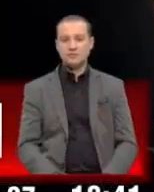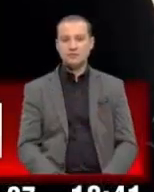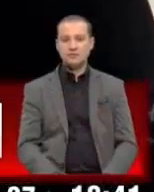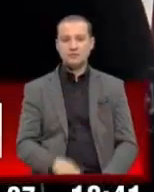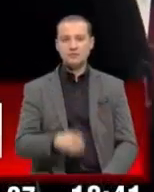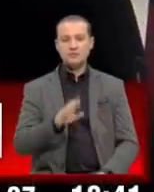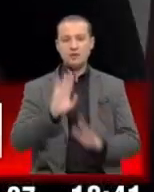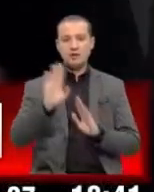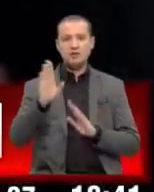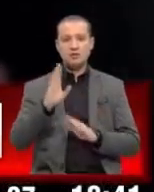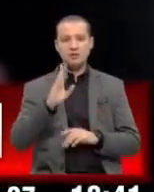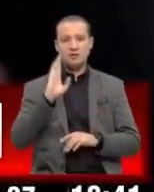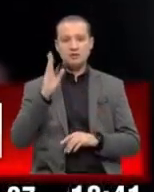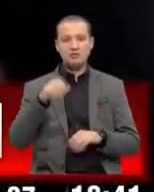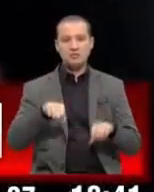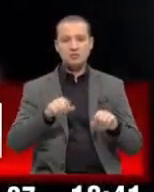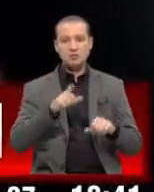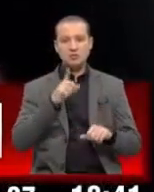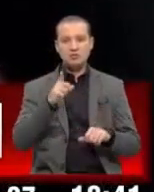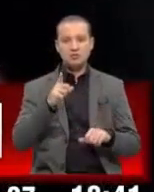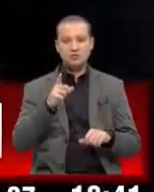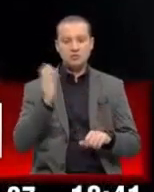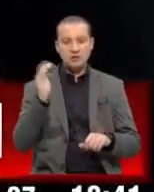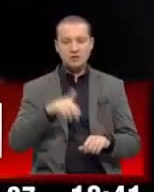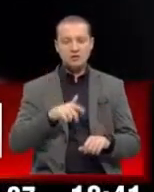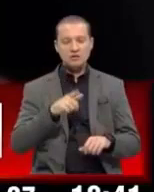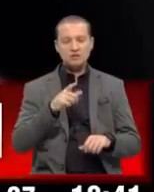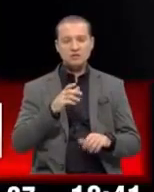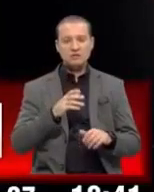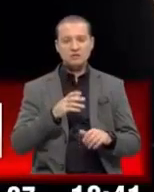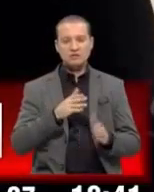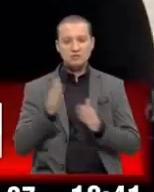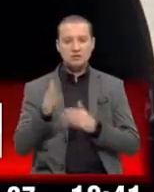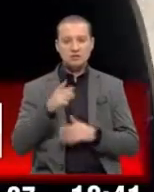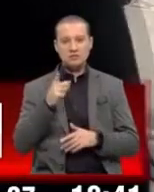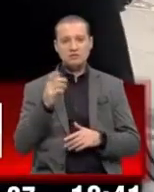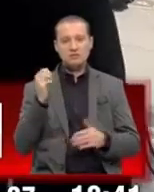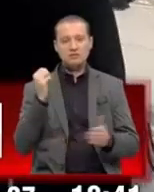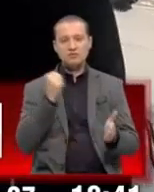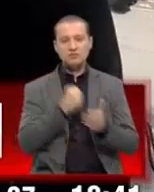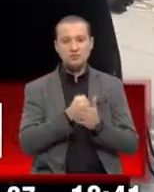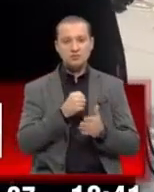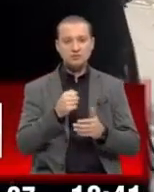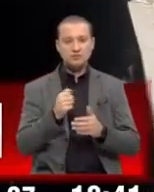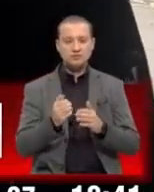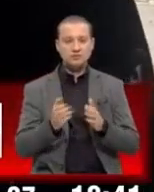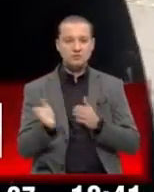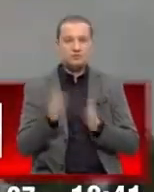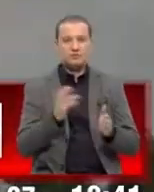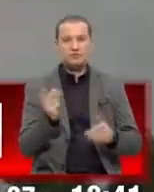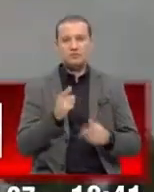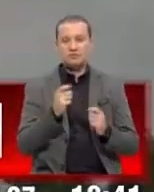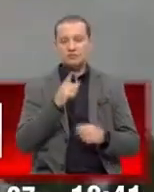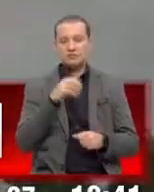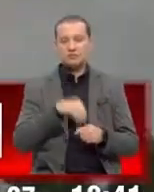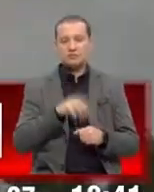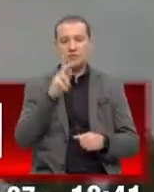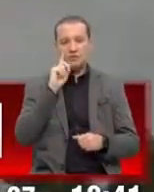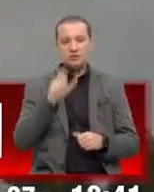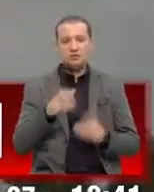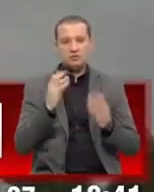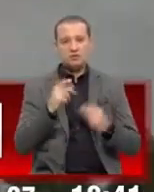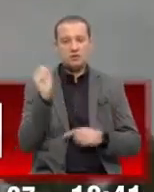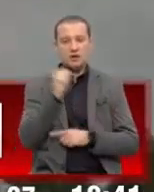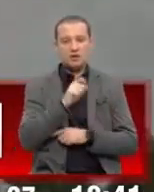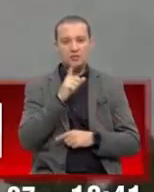şeride geçmek istedi. Motorcu geliyordu yandan. Direkt gelip vurdu. Yönünü çevirip kaçmaya çalıştı. İçinde 3 kişinin